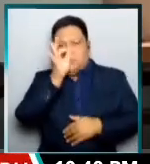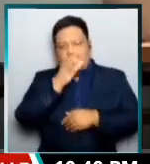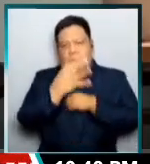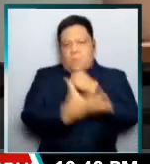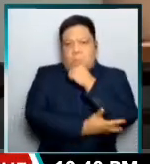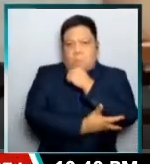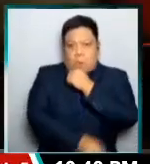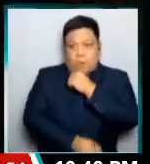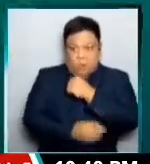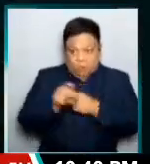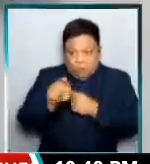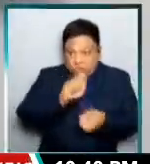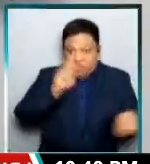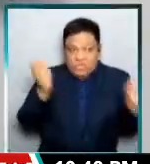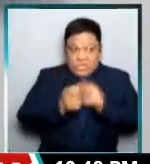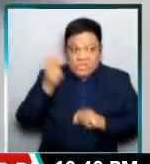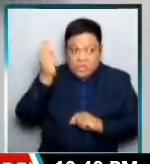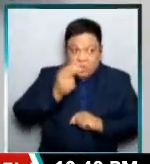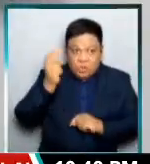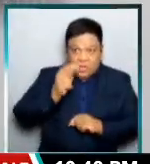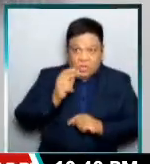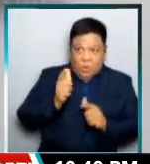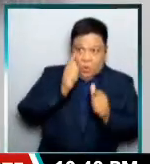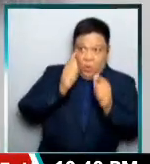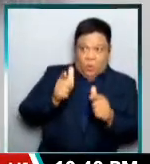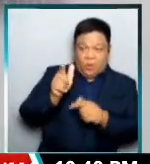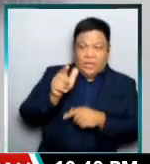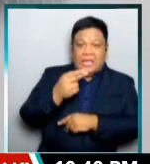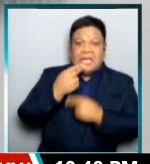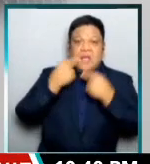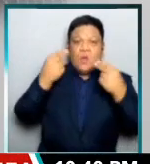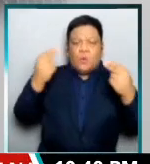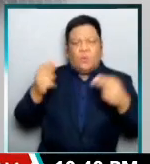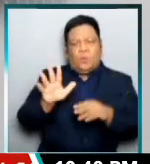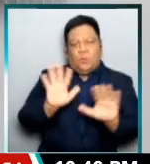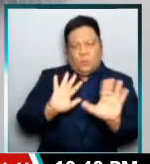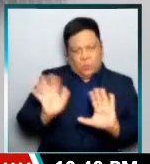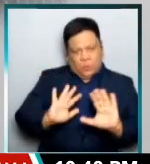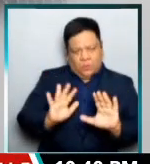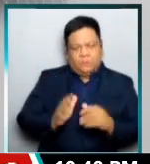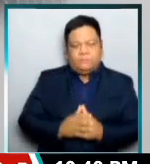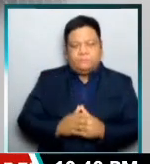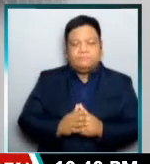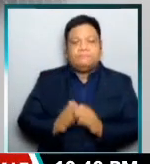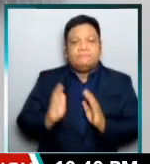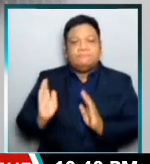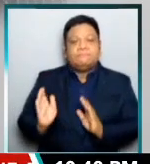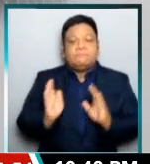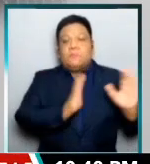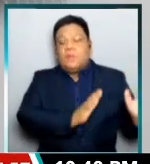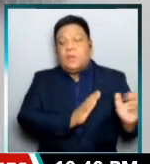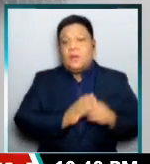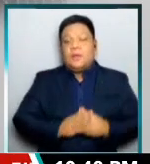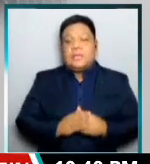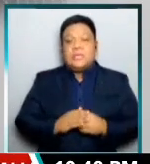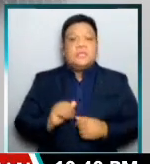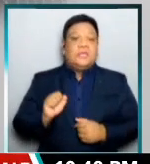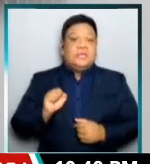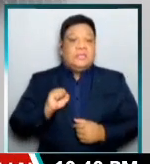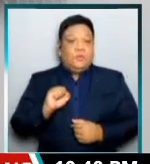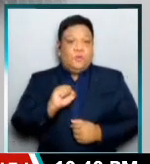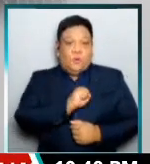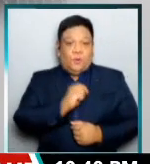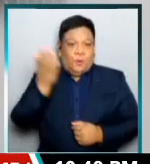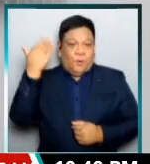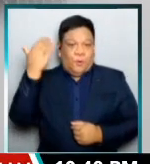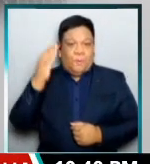hindi naman bayani. Tugon ng spokesman ni dating Senador Bongbong Marcos sa pagsalubong sa 2022, sana raw ay